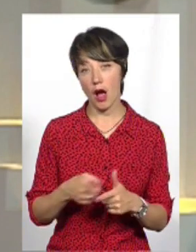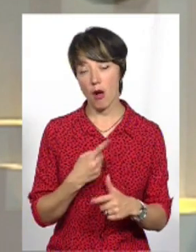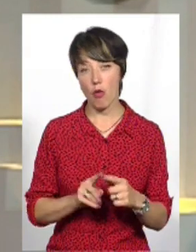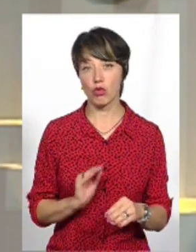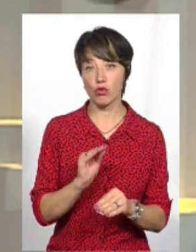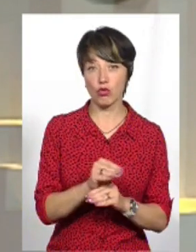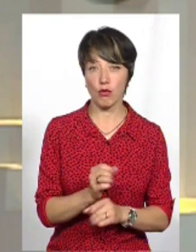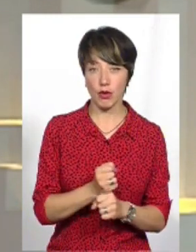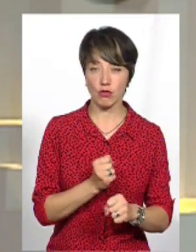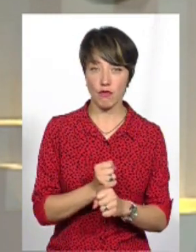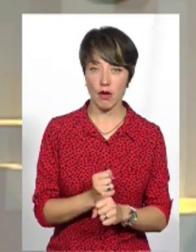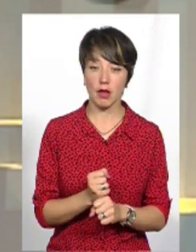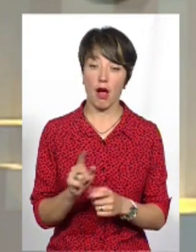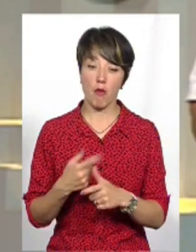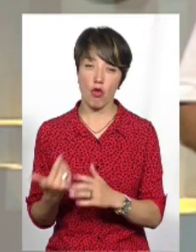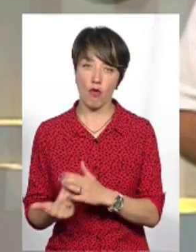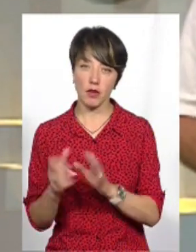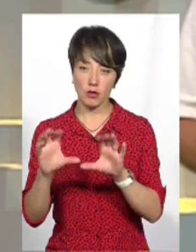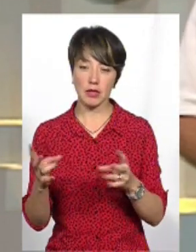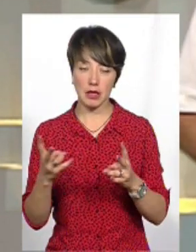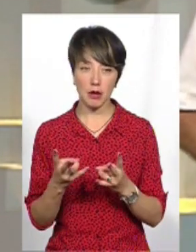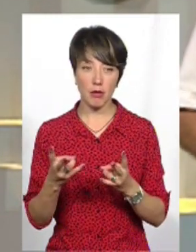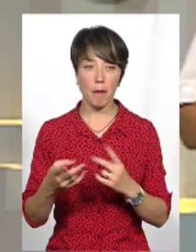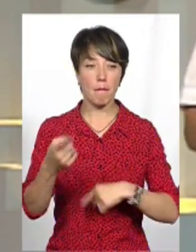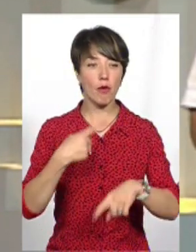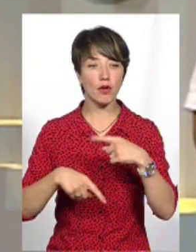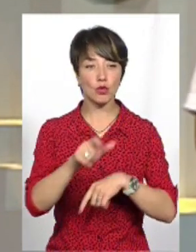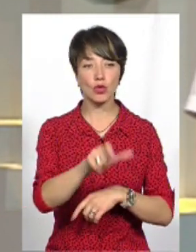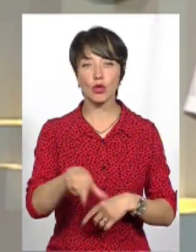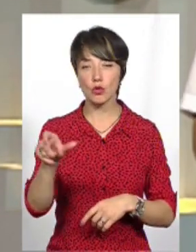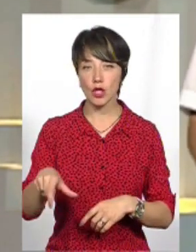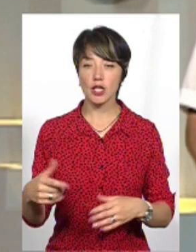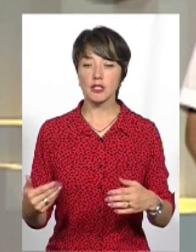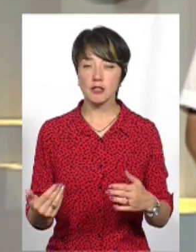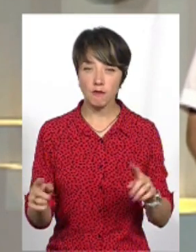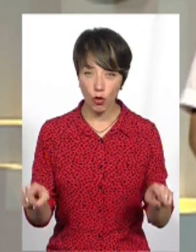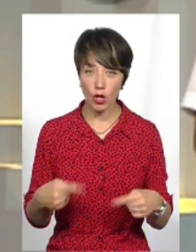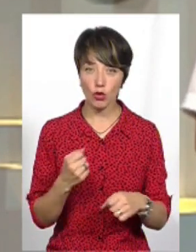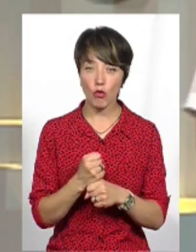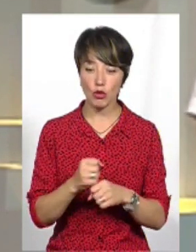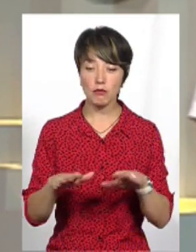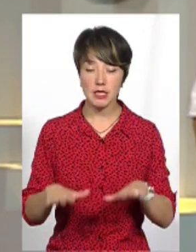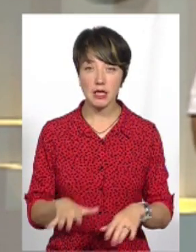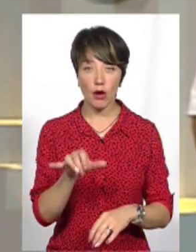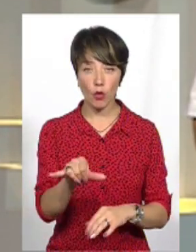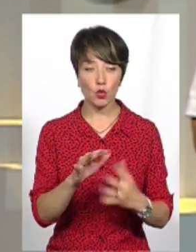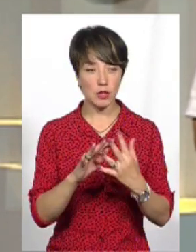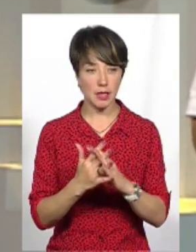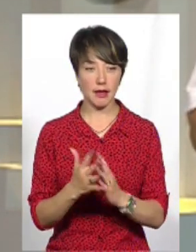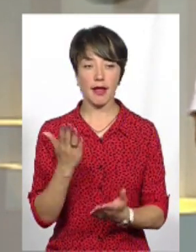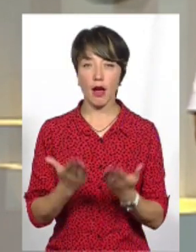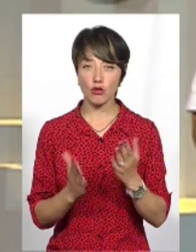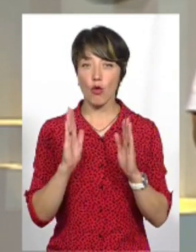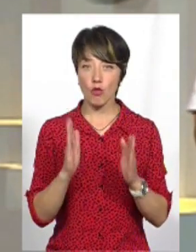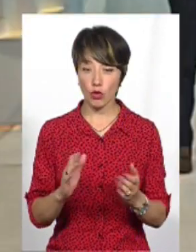ті закони, або нові закони. Но сьогодні потрібно повернути людей. Тобто, сьогодні потрібно створити робочі місця на селі. От. Якщо будуть робочі